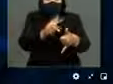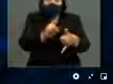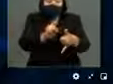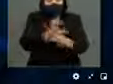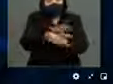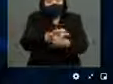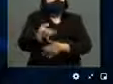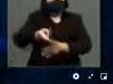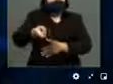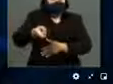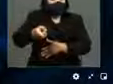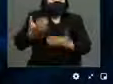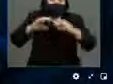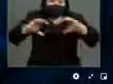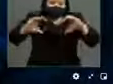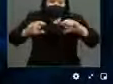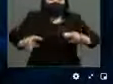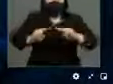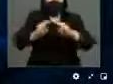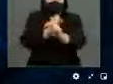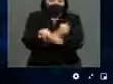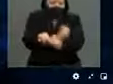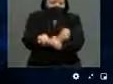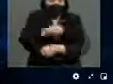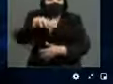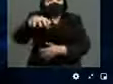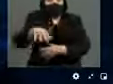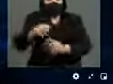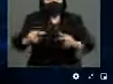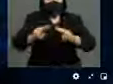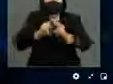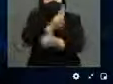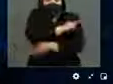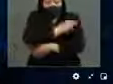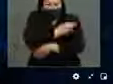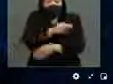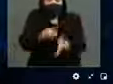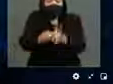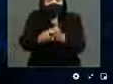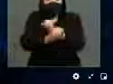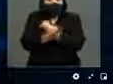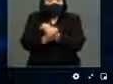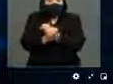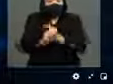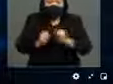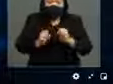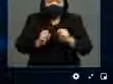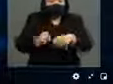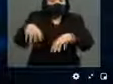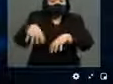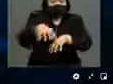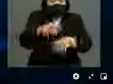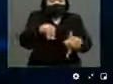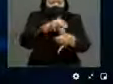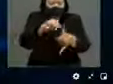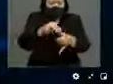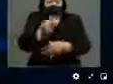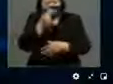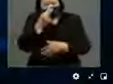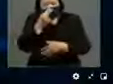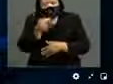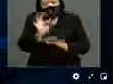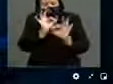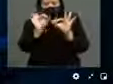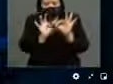ครัฐทั้งกระทรวงแรงงานสำนักอนามัยกรมควบคุมโรคนะครับแล้วรวมถึงภาคเอกชนช่วยกันเต็มที่ครับตัวหนังสืออาจเล็กนิดหน่อยนะครับแต่ว่